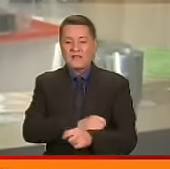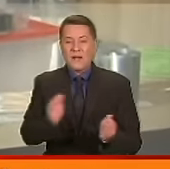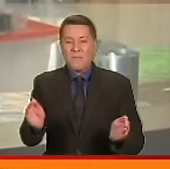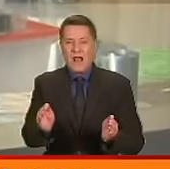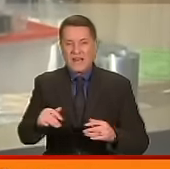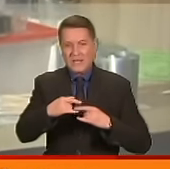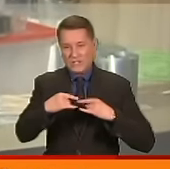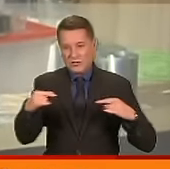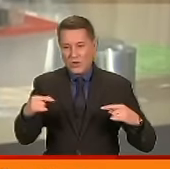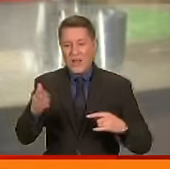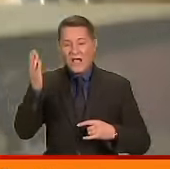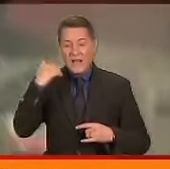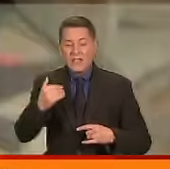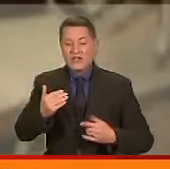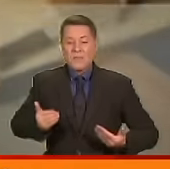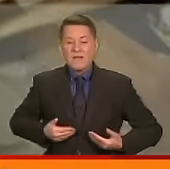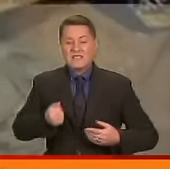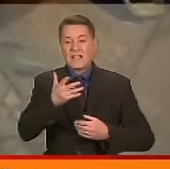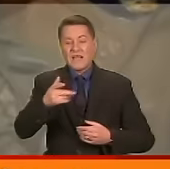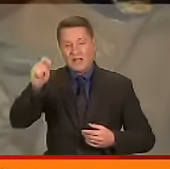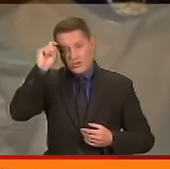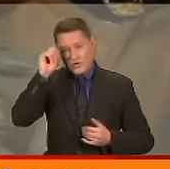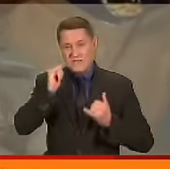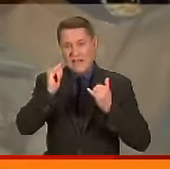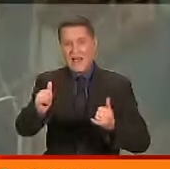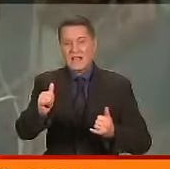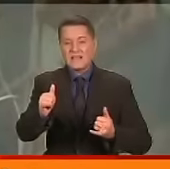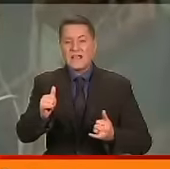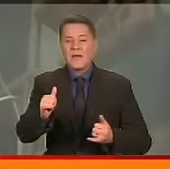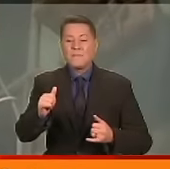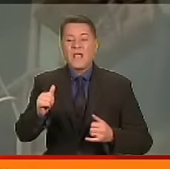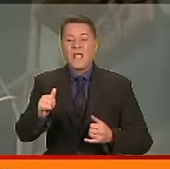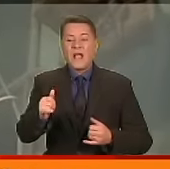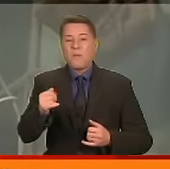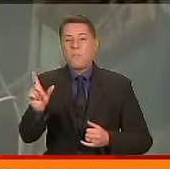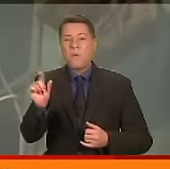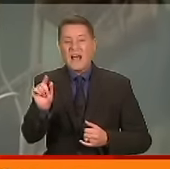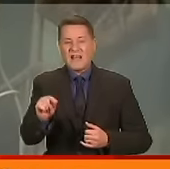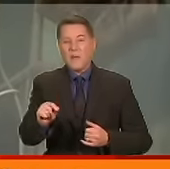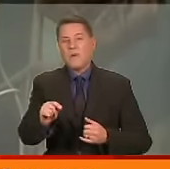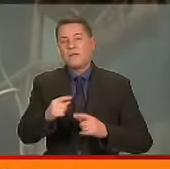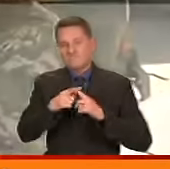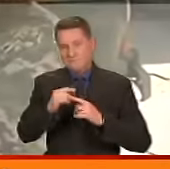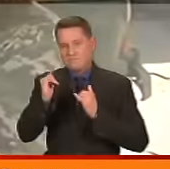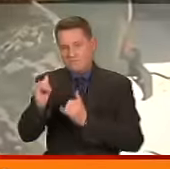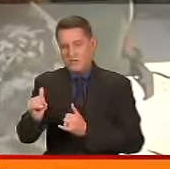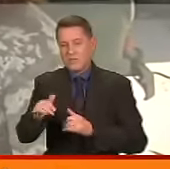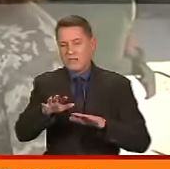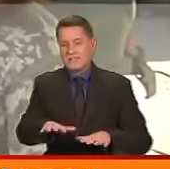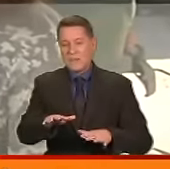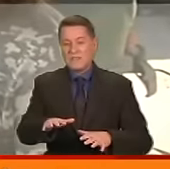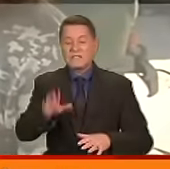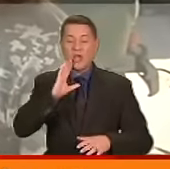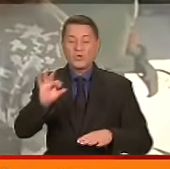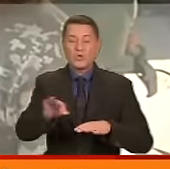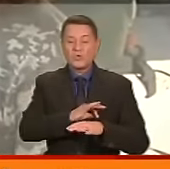столик. Раніше в цій кімнаті мешкало кілька чоловіків, проте заради коханої побратима місцем поступилися. Олексій розповідає, дружину на